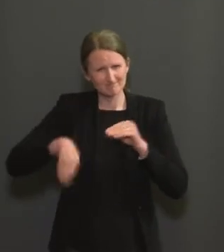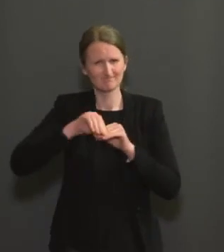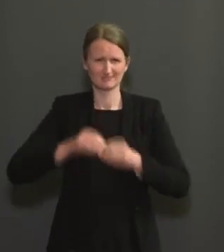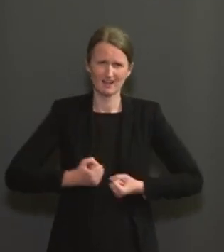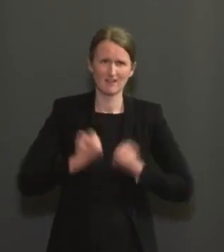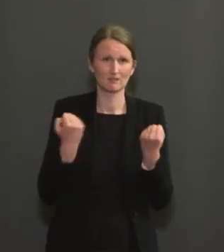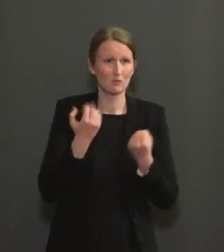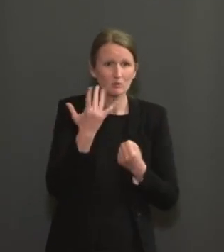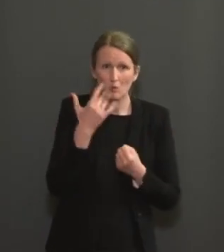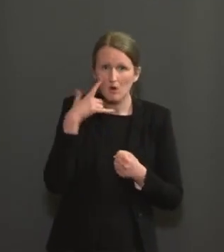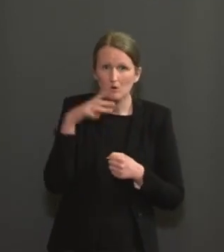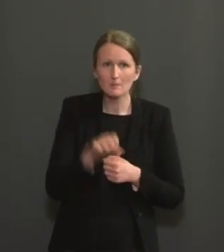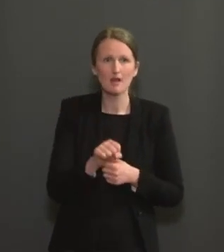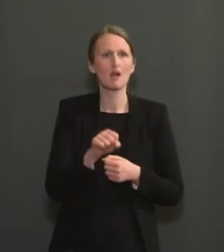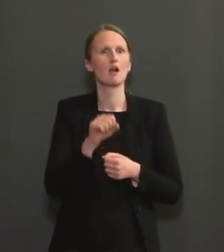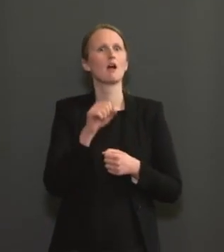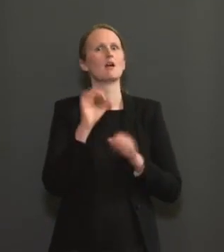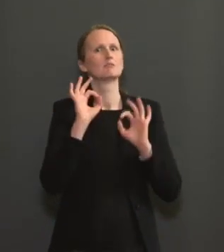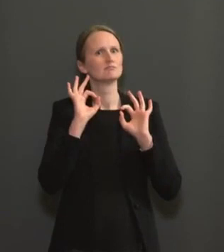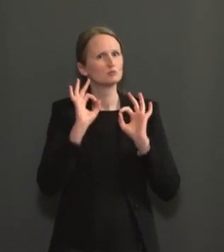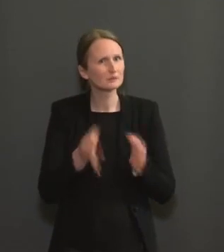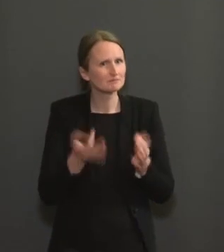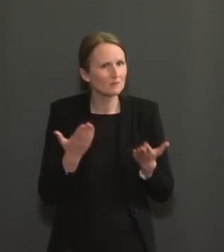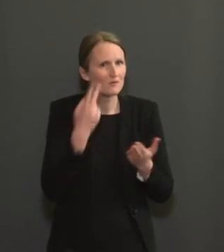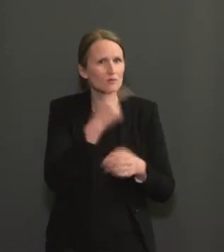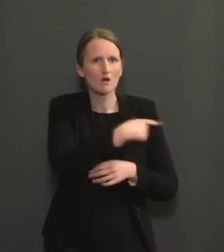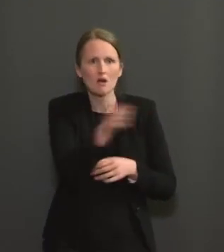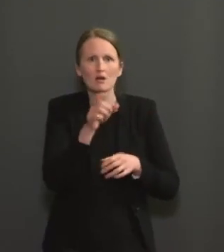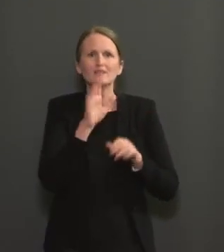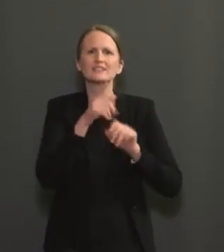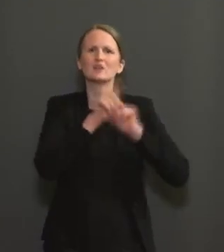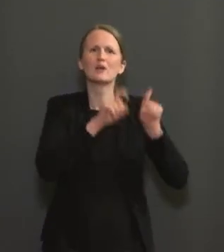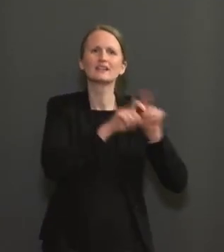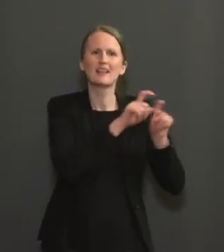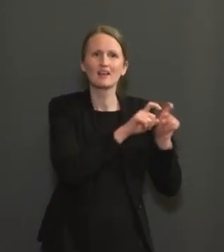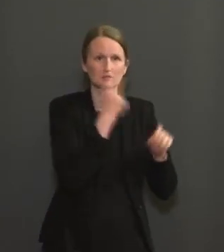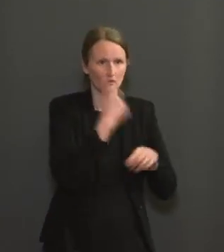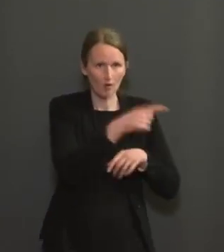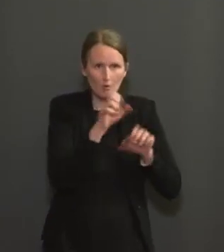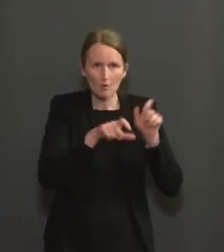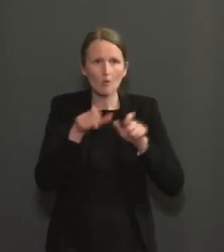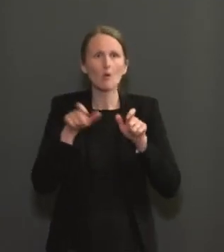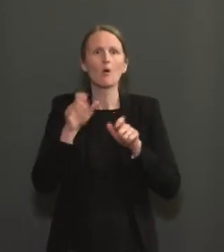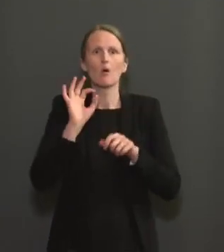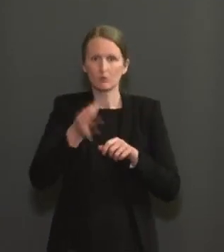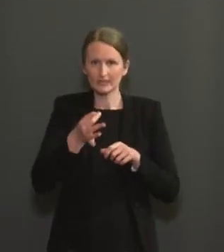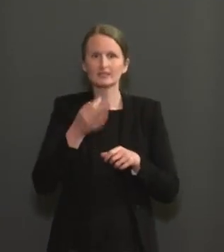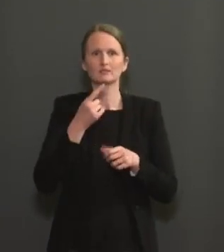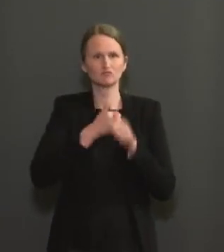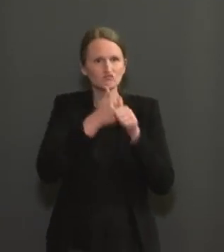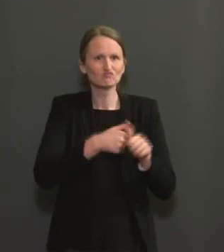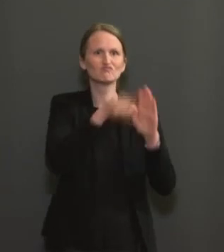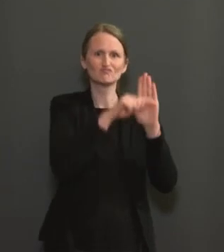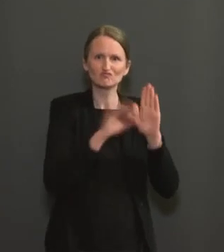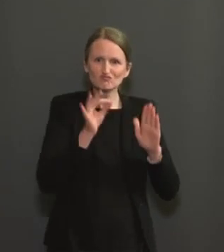motivées sur le fait d'appliquer les règles, qu'un certain nombre ne veulent pas les appliquer adéquatement, mais que peut-être un